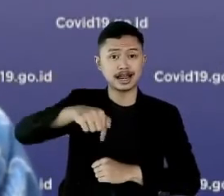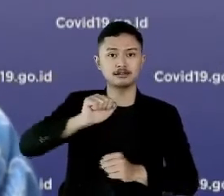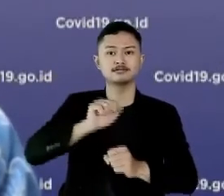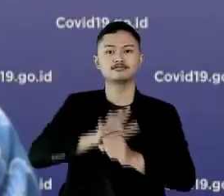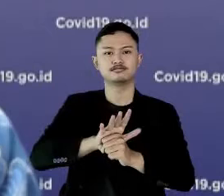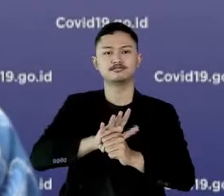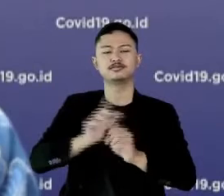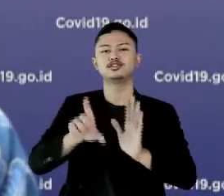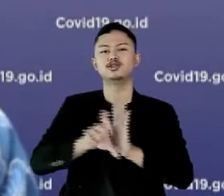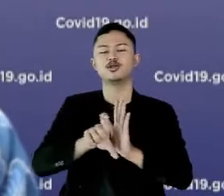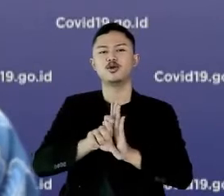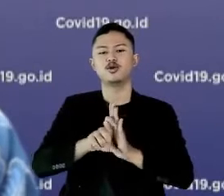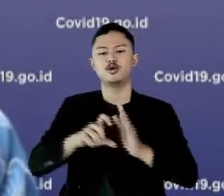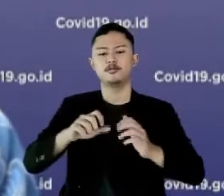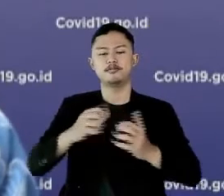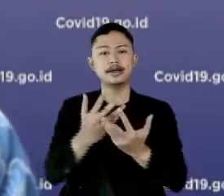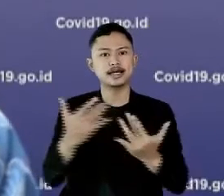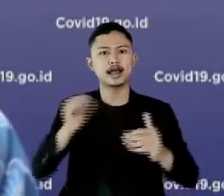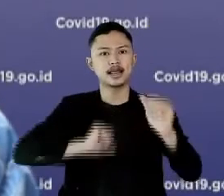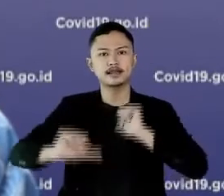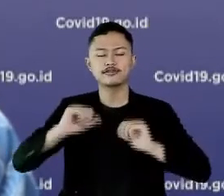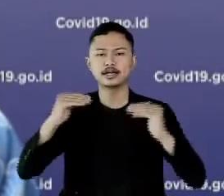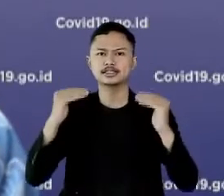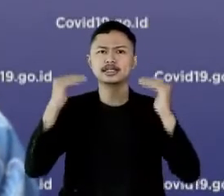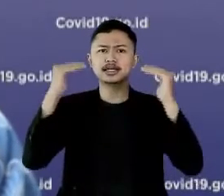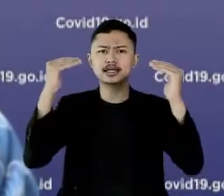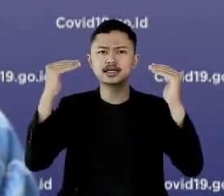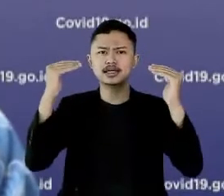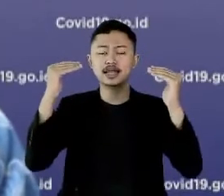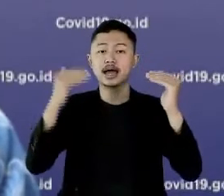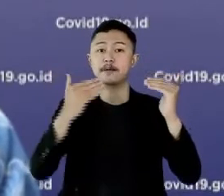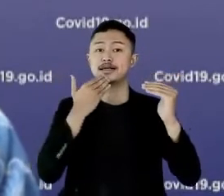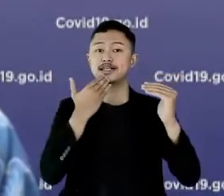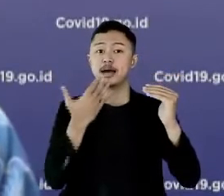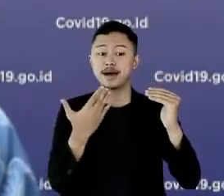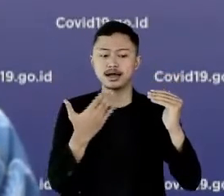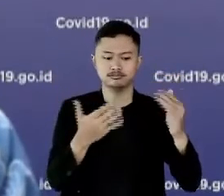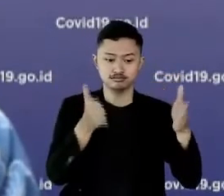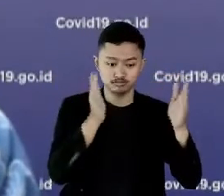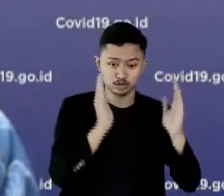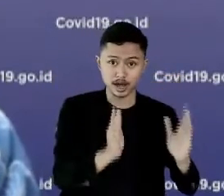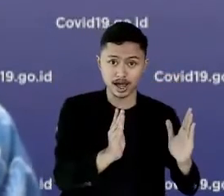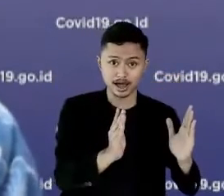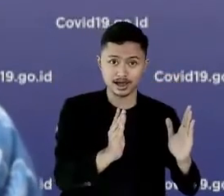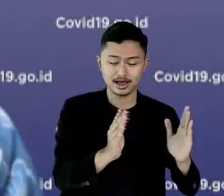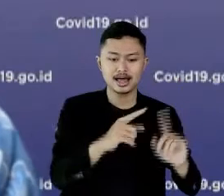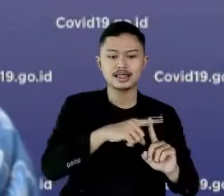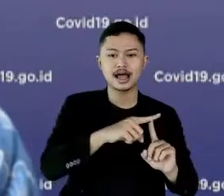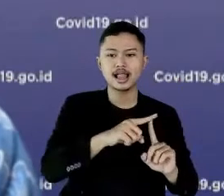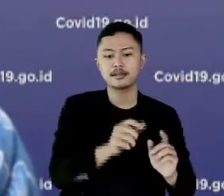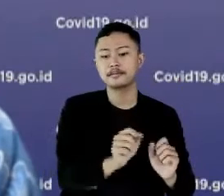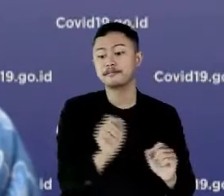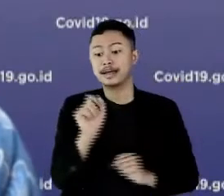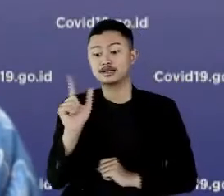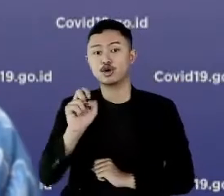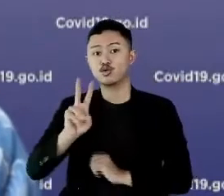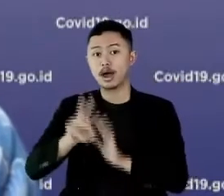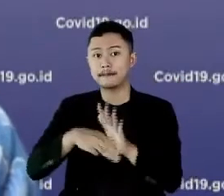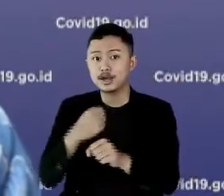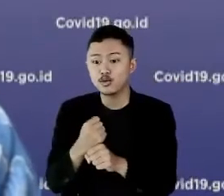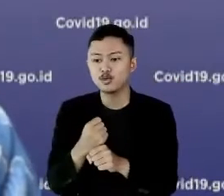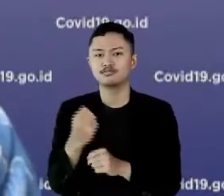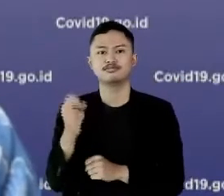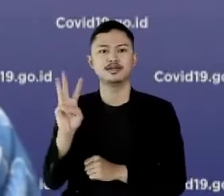ada peningkatan mobilitas, kemudian 2 minggu, sebulan, sampai 2 bulan kemudian kasusnya naik gitu.